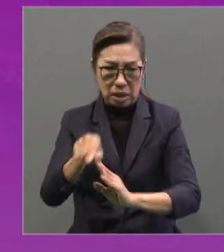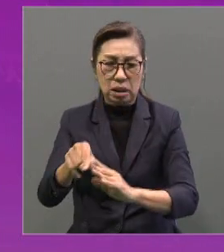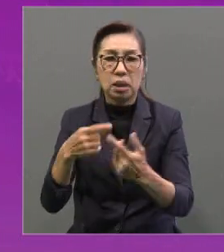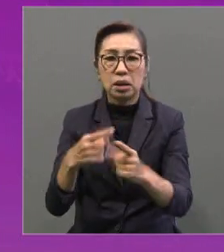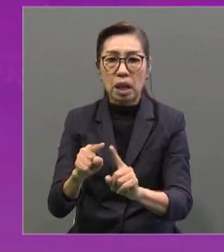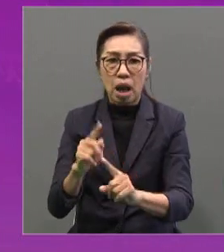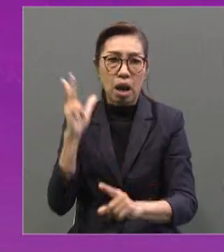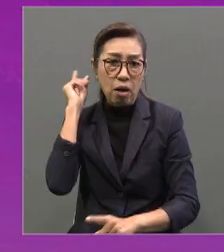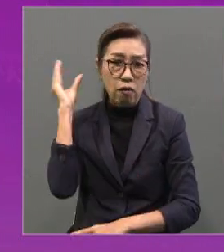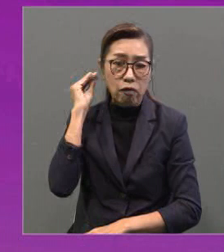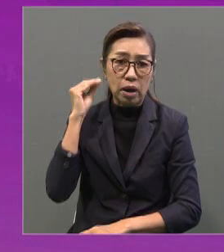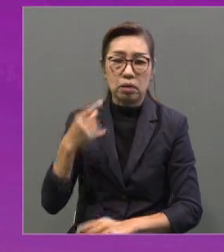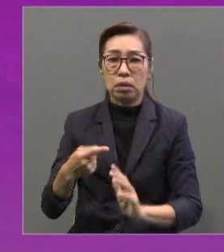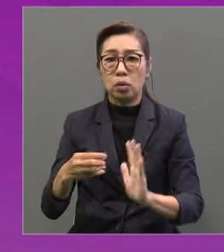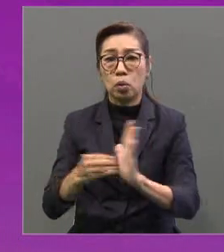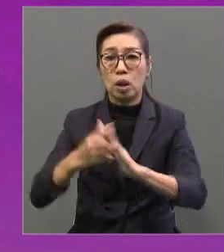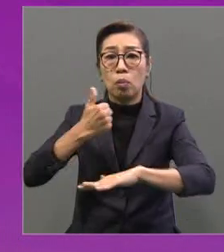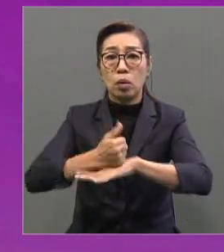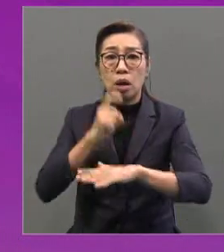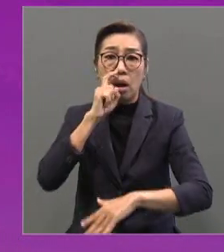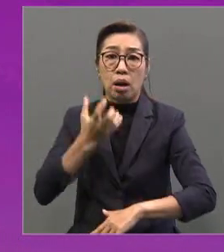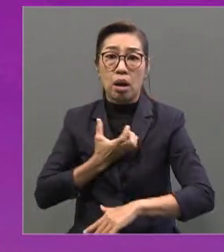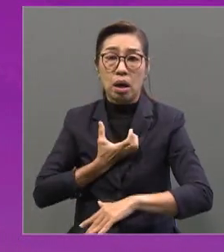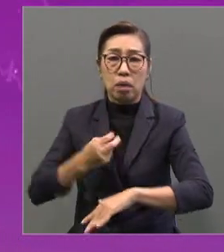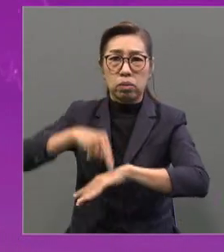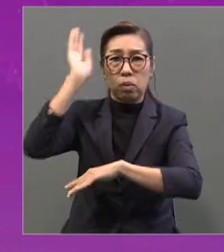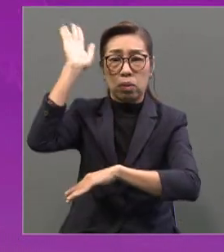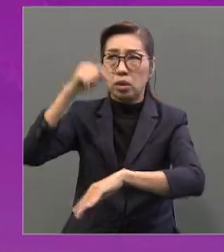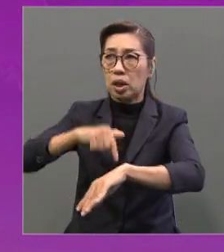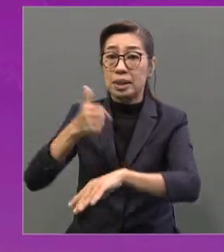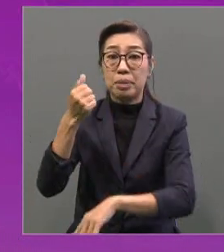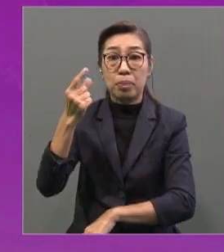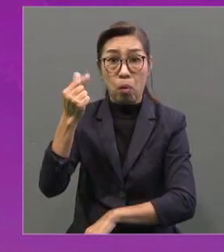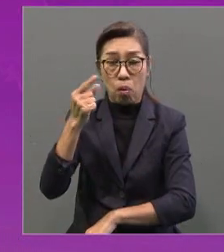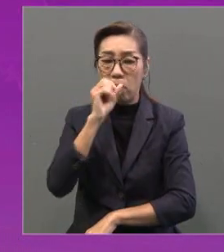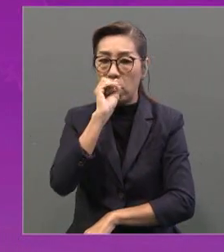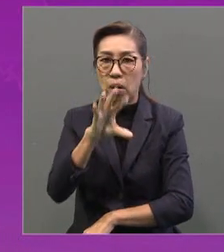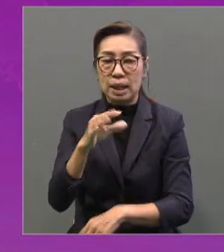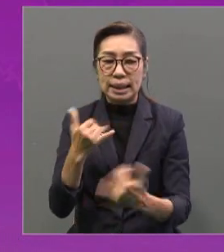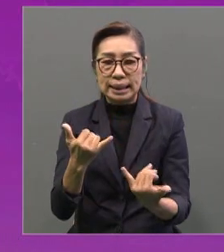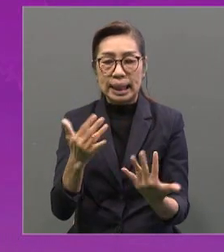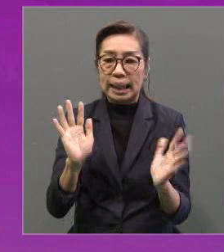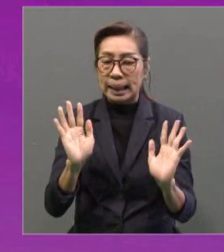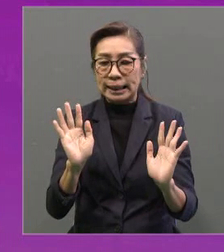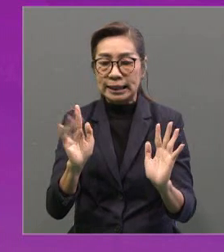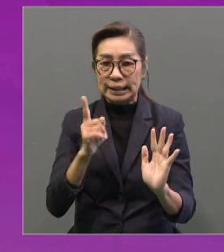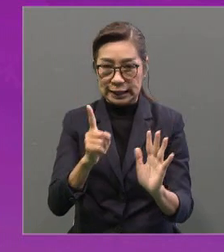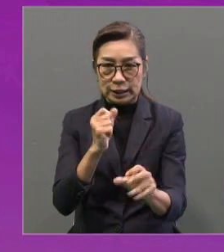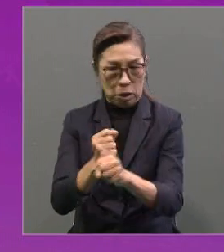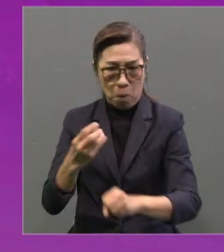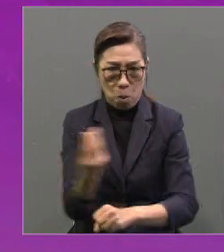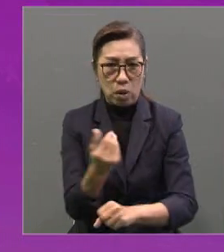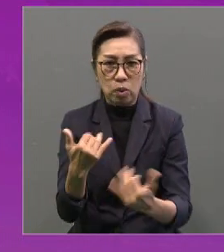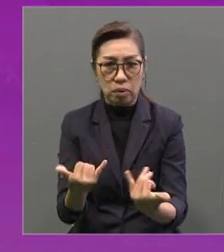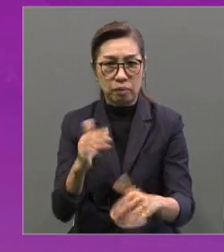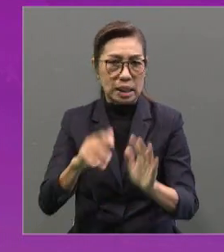ต่เท่าที่ฟังคุณชัชชาติสิทธิพันธ์ผู้ว่ากทมแถลงเนี่ยเมื่อช่วงสักประมาณ 11:00 นที่บอกมาเห็นบอกว่าเอาแบบนี้แล้วกันเราต้องทำให้ได้โดยเร็วที่สุ